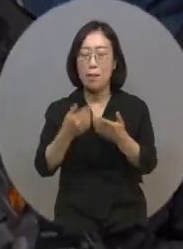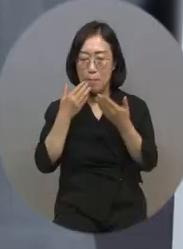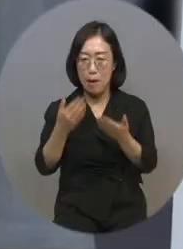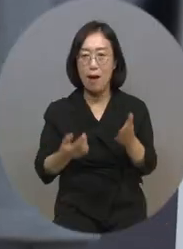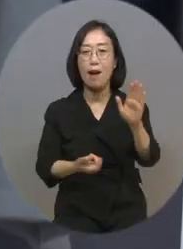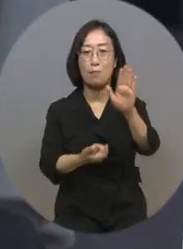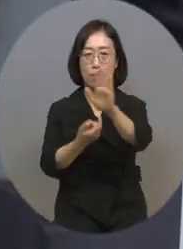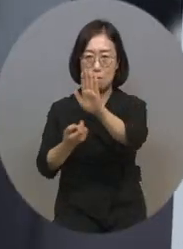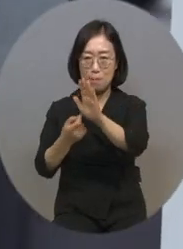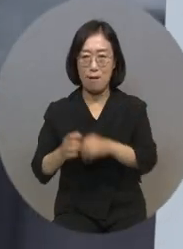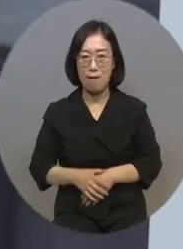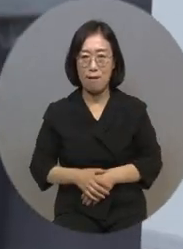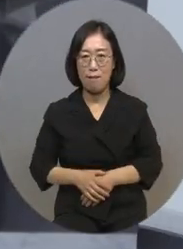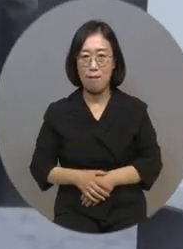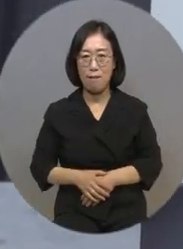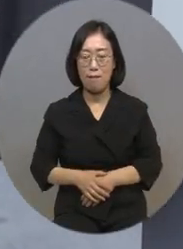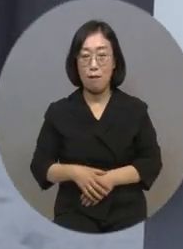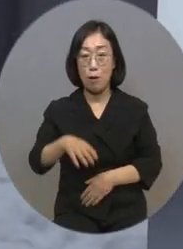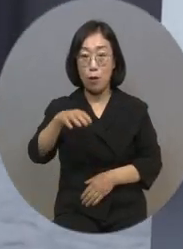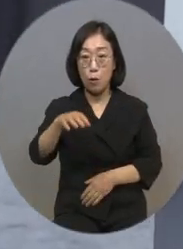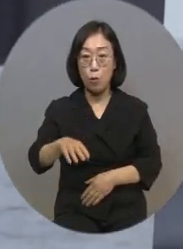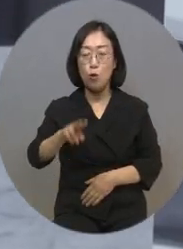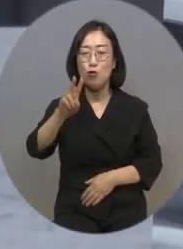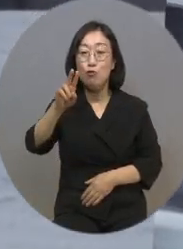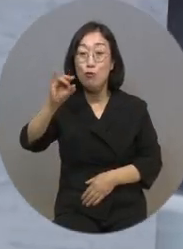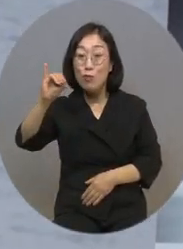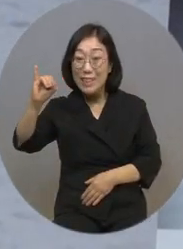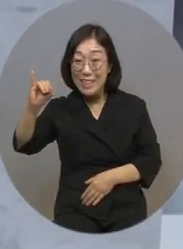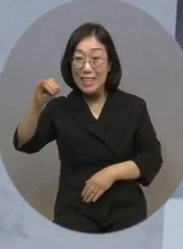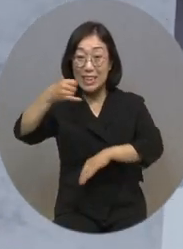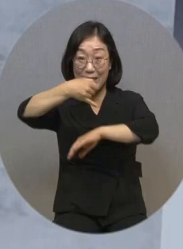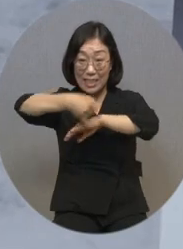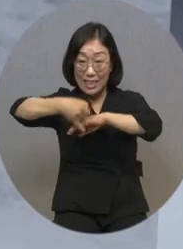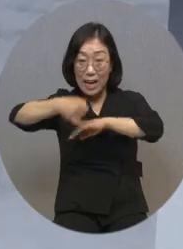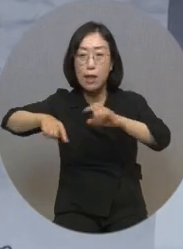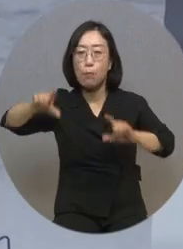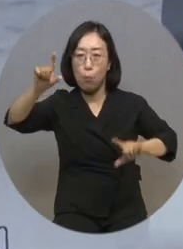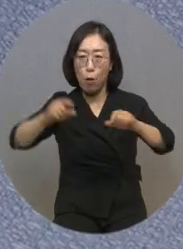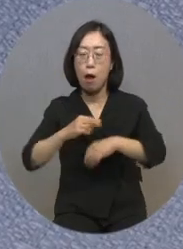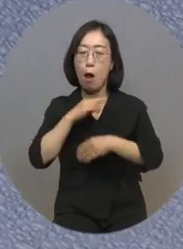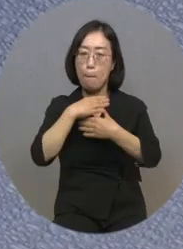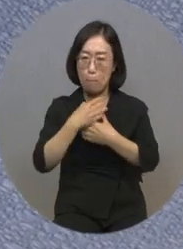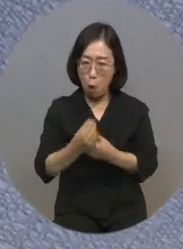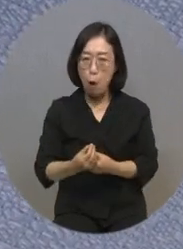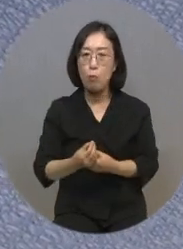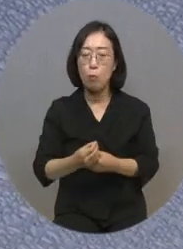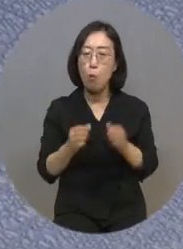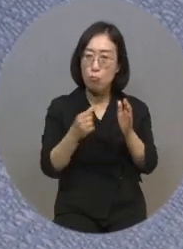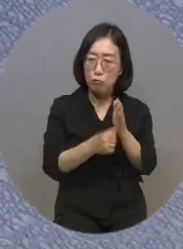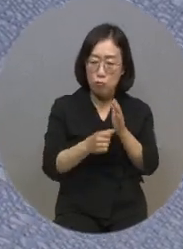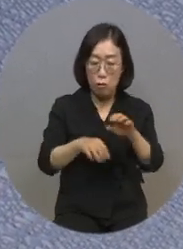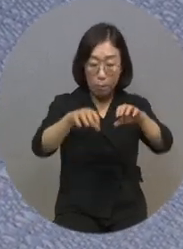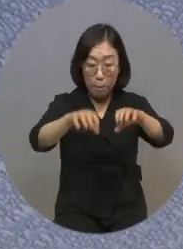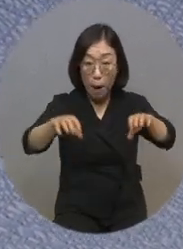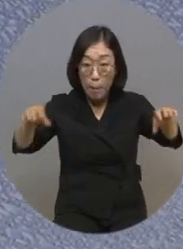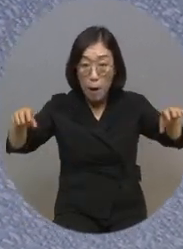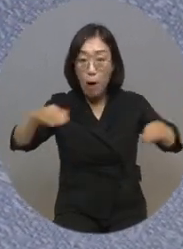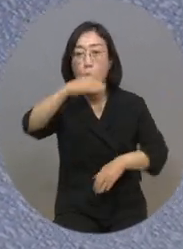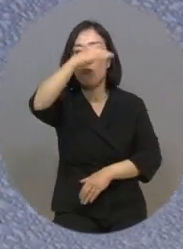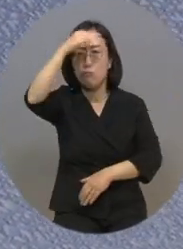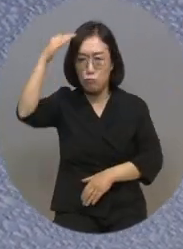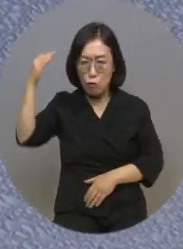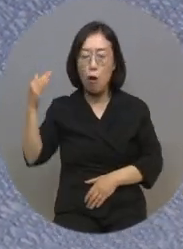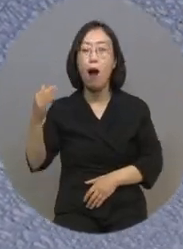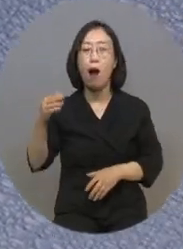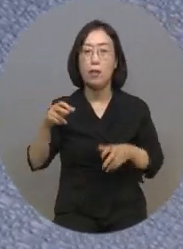했습니다. 현장 중앙에는 유니버셜 디자인으로 만들어진 다양한 편의시설, 도구들이 전시되어 장애에 대한